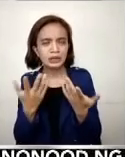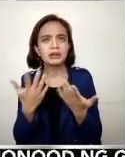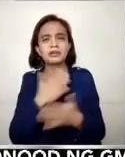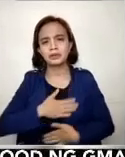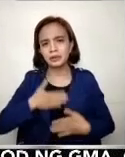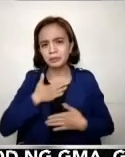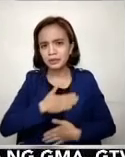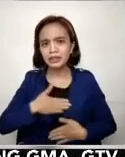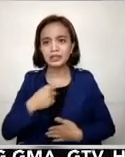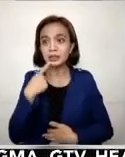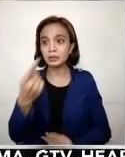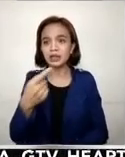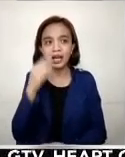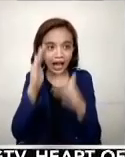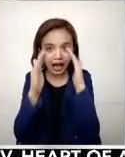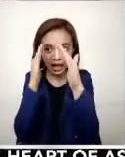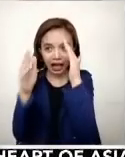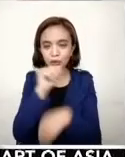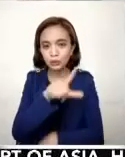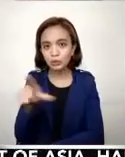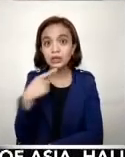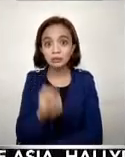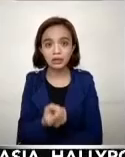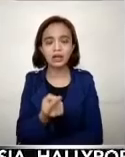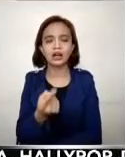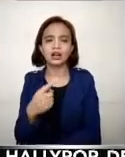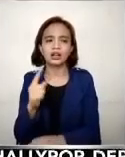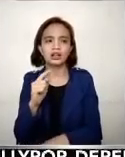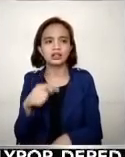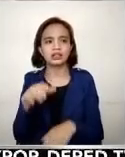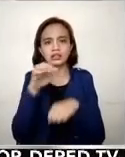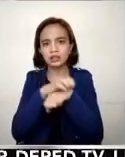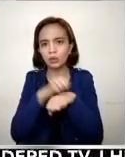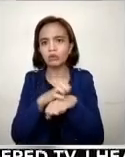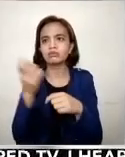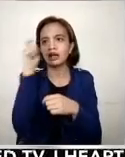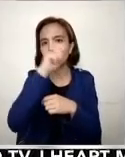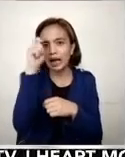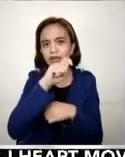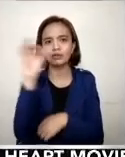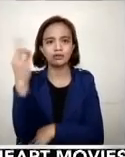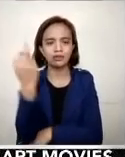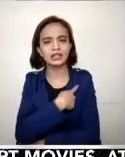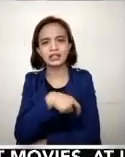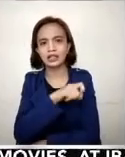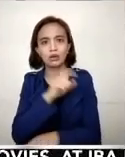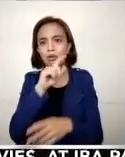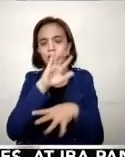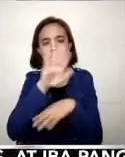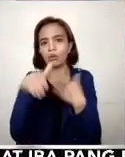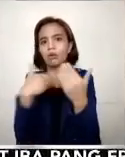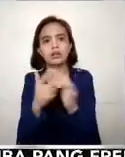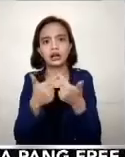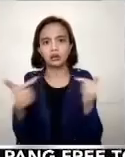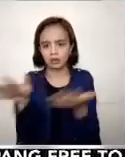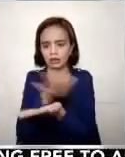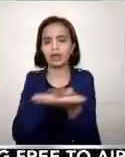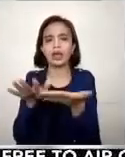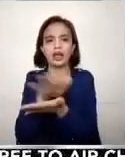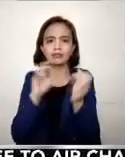to everyone. She's talking in English, Tagalog, French, Spanish, and lahat ng language na mix niya.